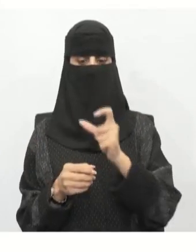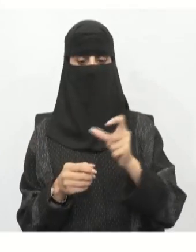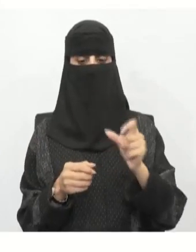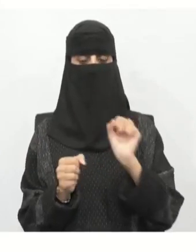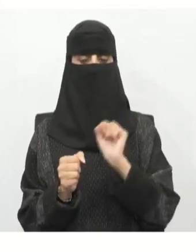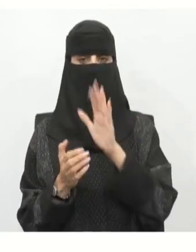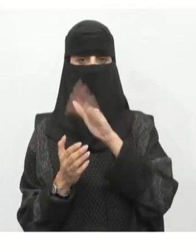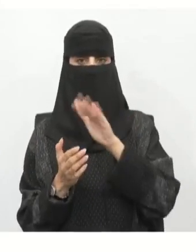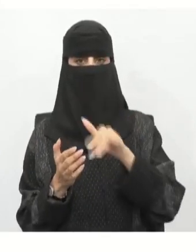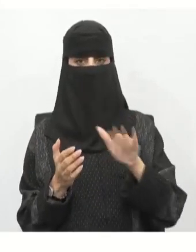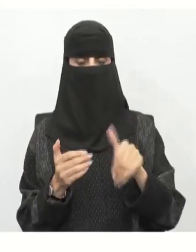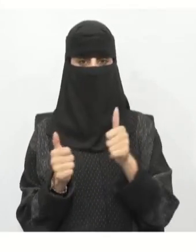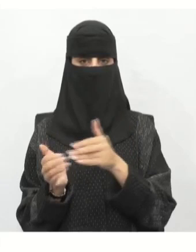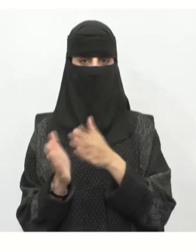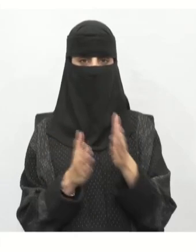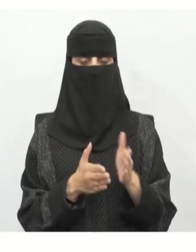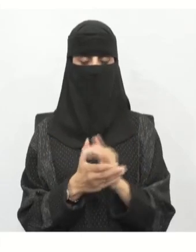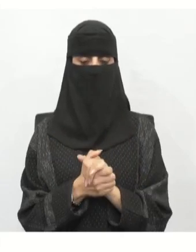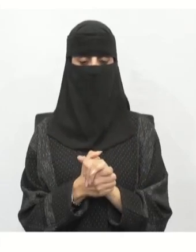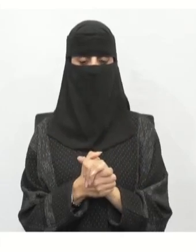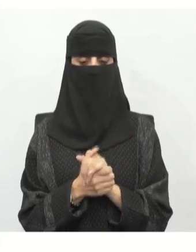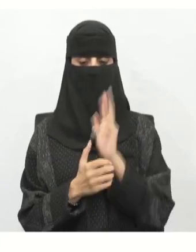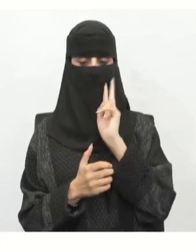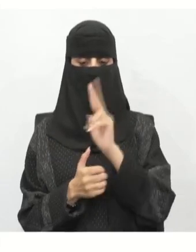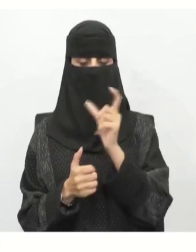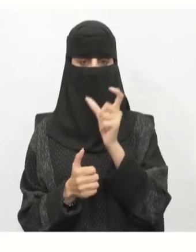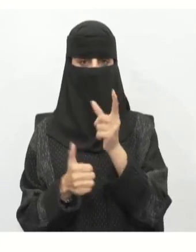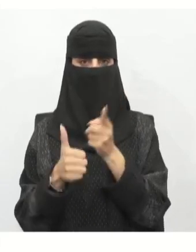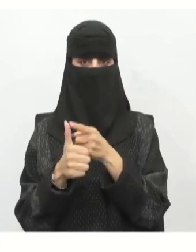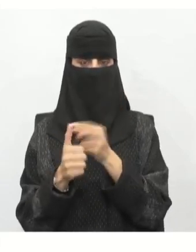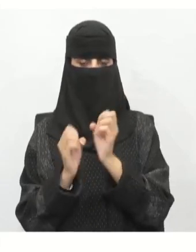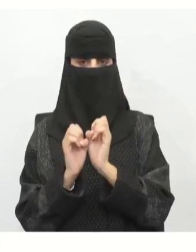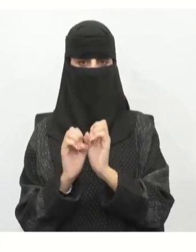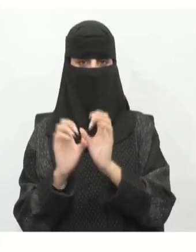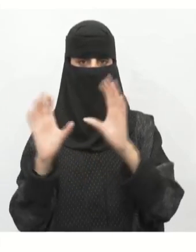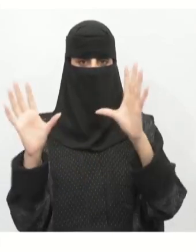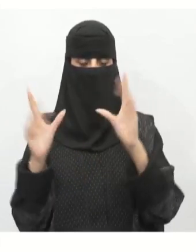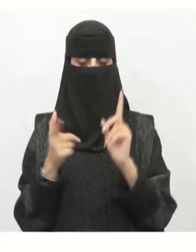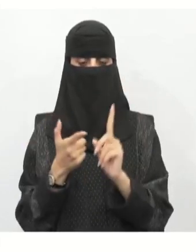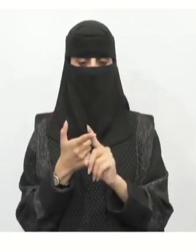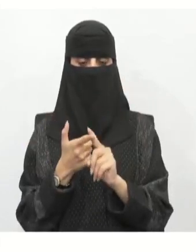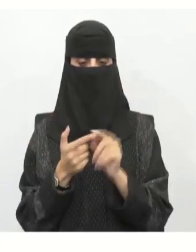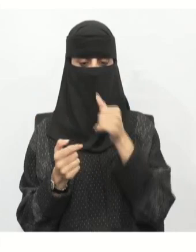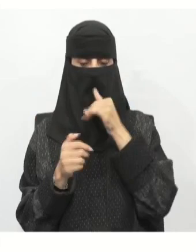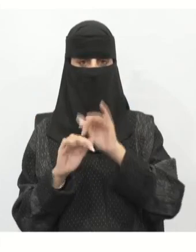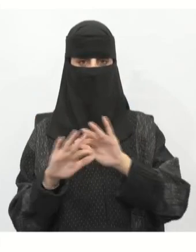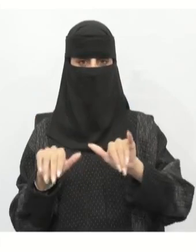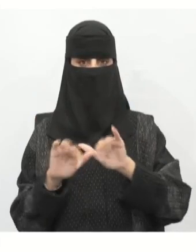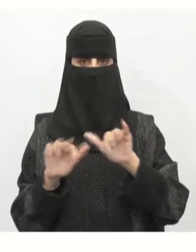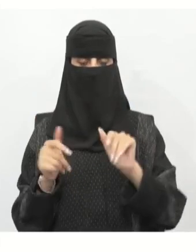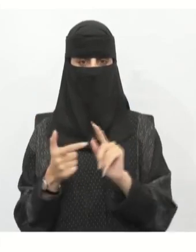في الفراغات المناسبه لدينا الكلمه الاولى الصباح الكلمه الثانيه